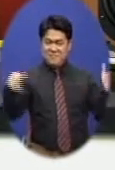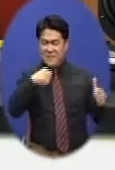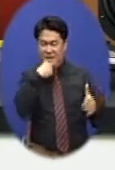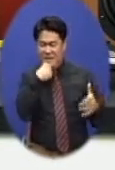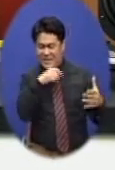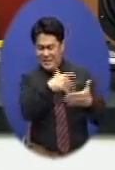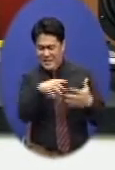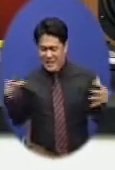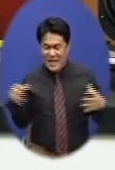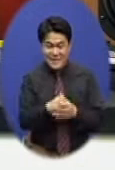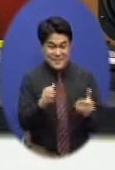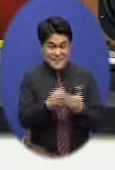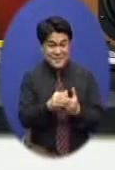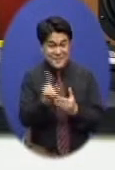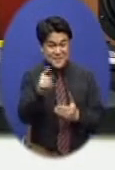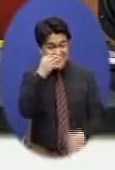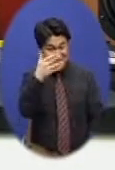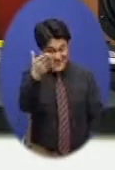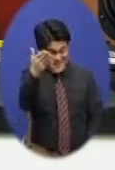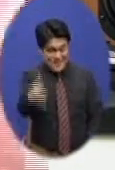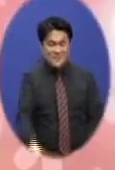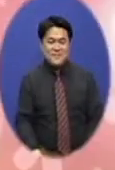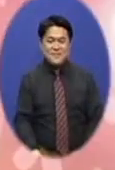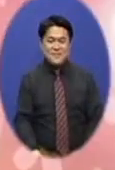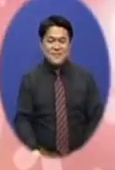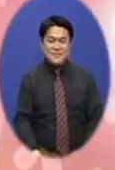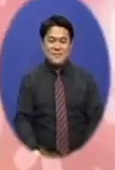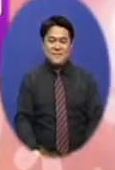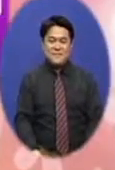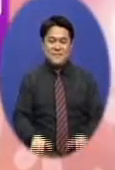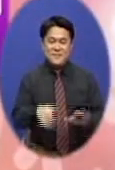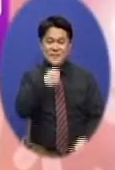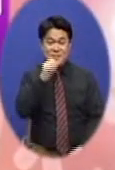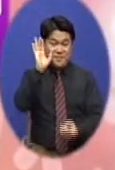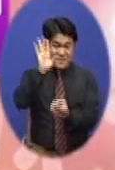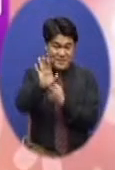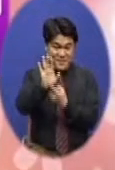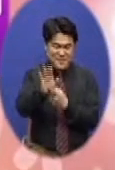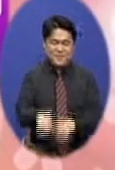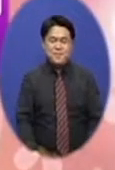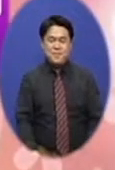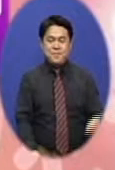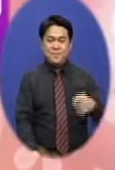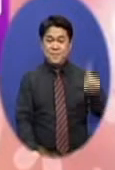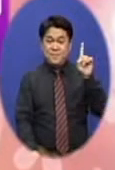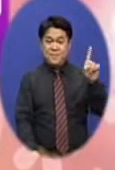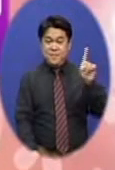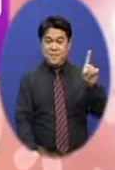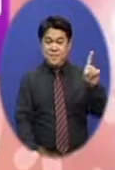집계가 모아졌습니다. 네? 함께 볼까요? 네. 네. 오늘의 점수 발표입니다. 네, 우선